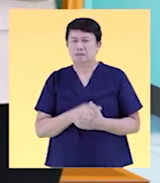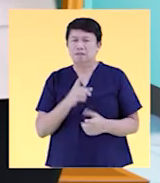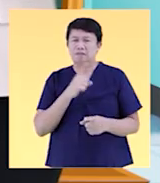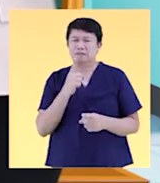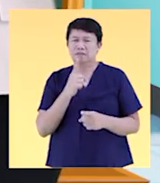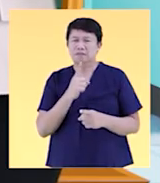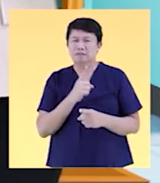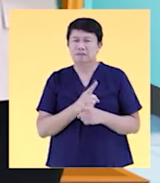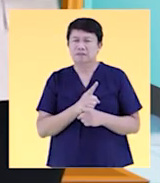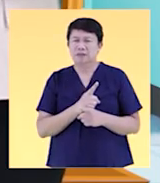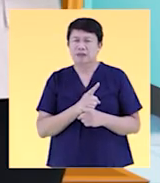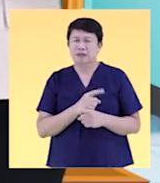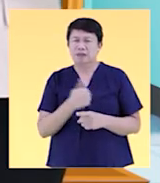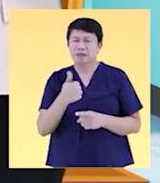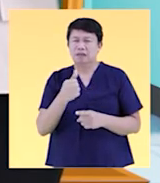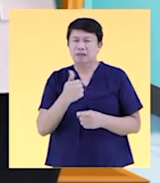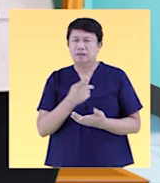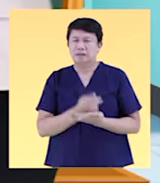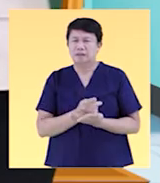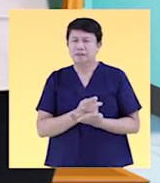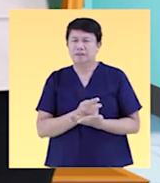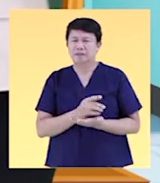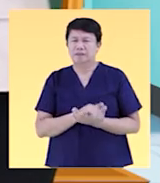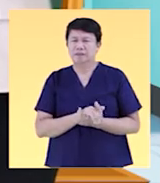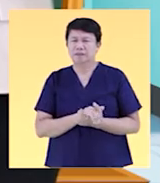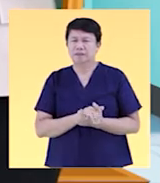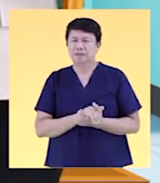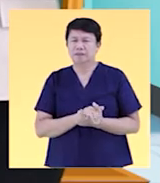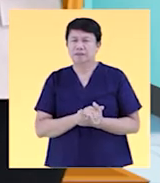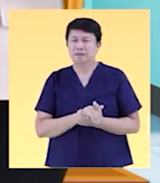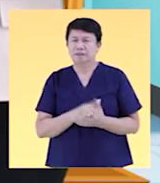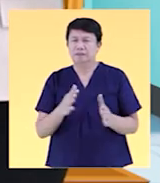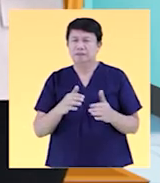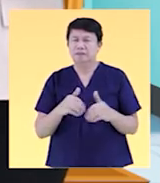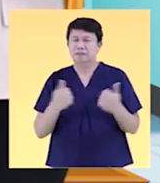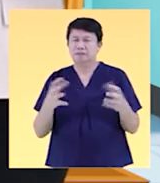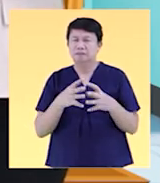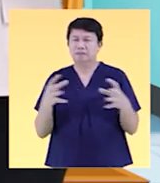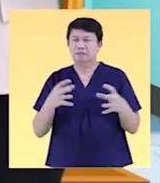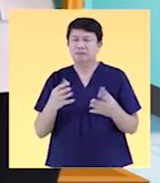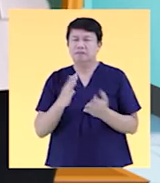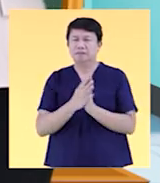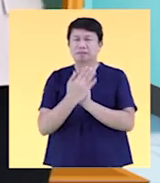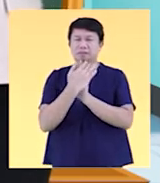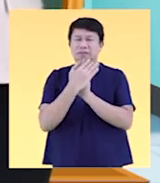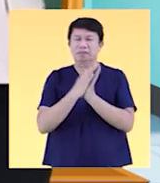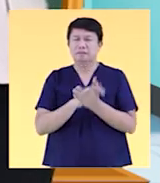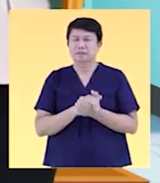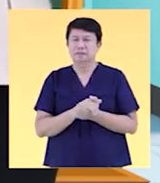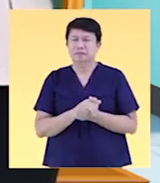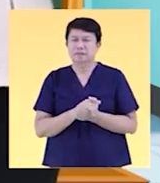Ang galing! 10 pesos ito. Magkano naman ang sandwich?